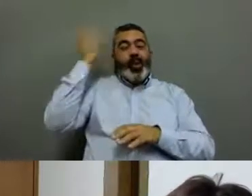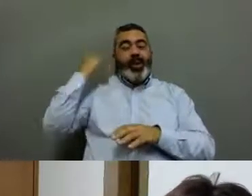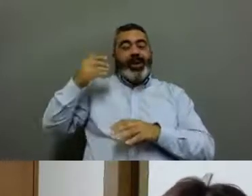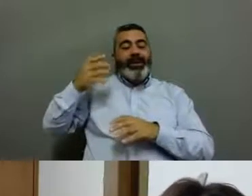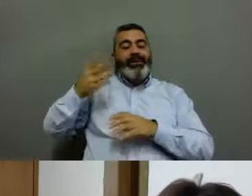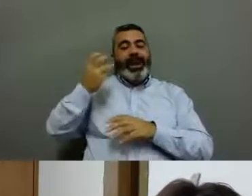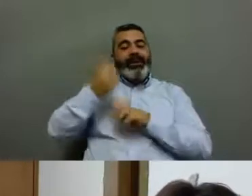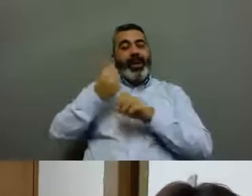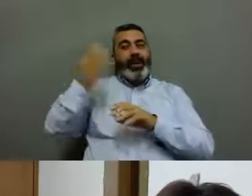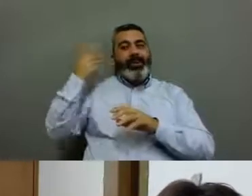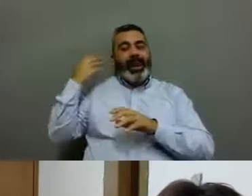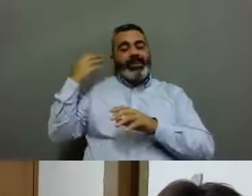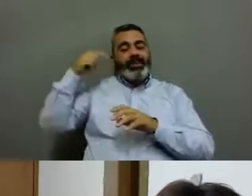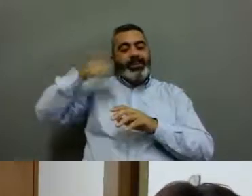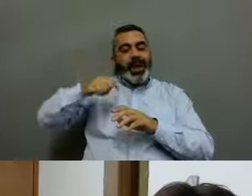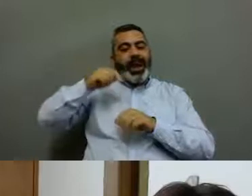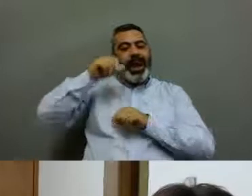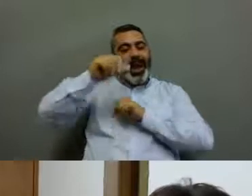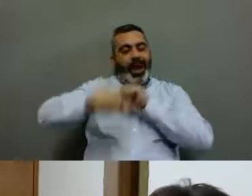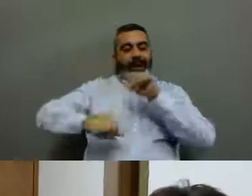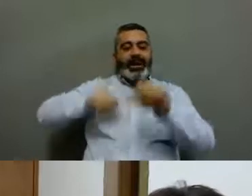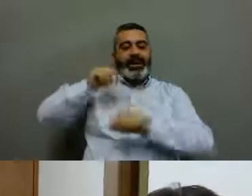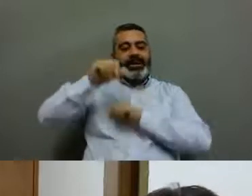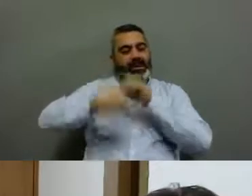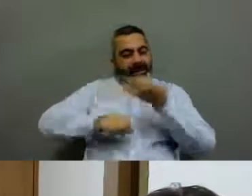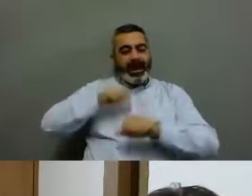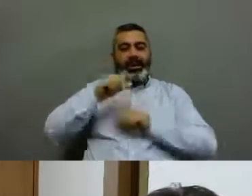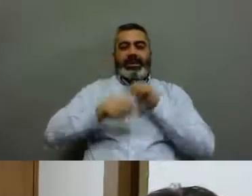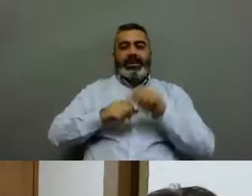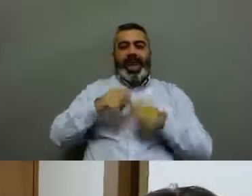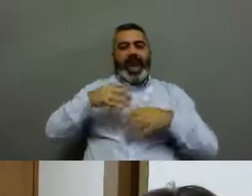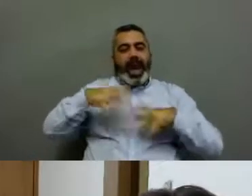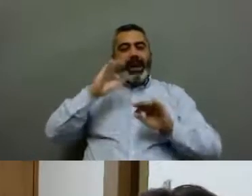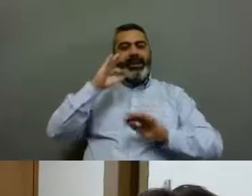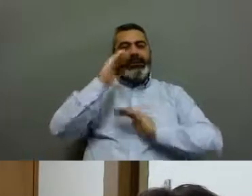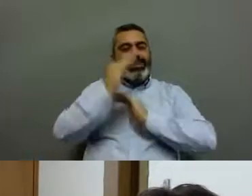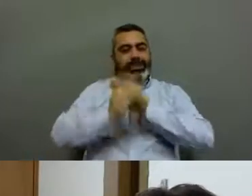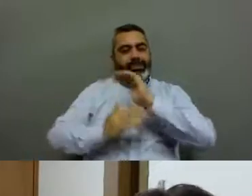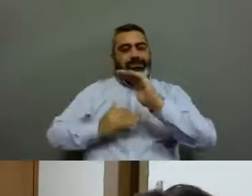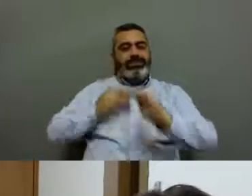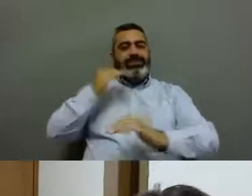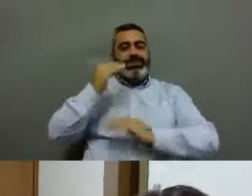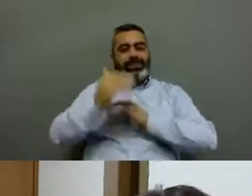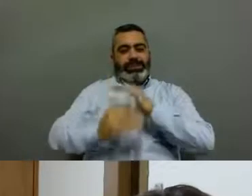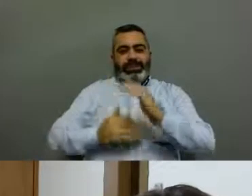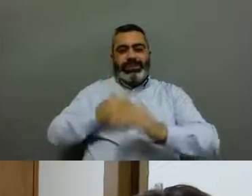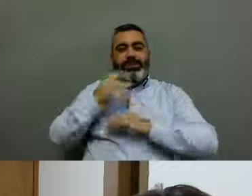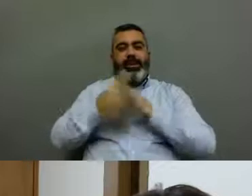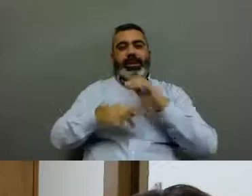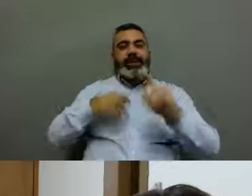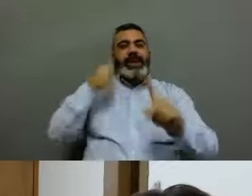Θεωρώ ότι έχει ξεκινήσει και ξεκινά μια διαδικασία και ένας αγώνας